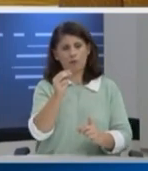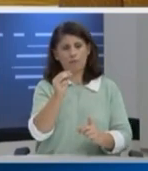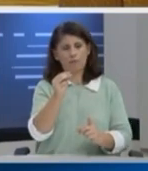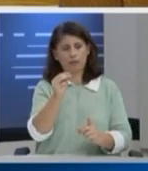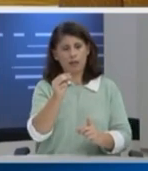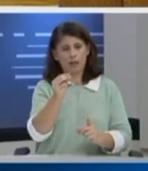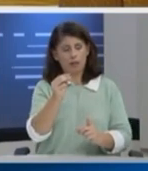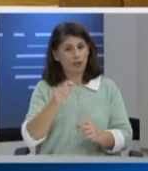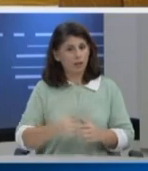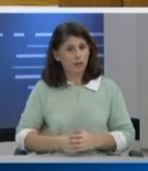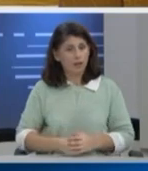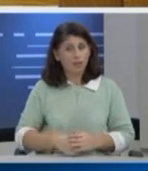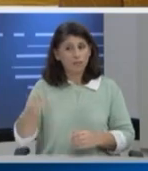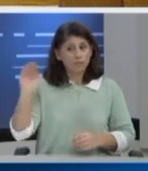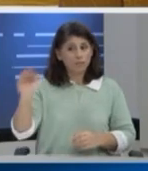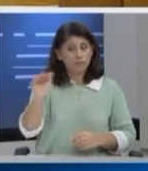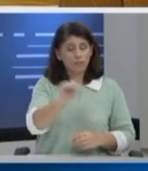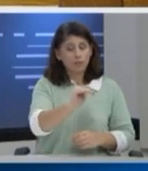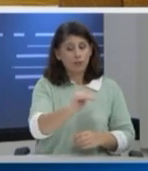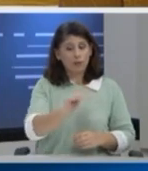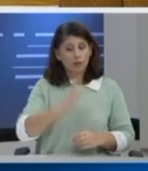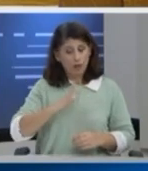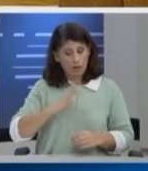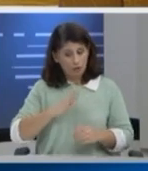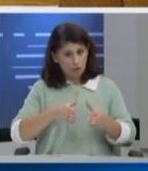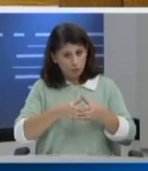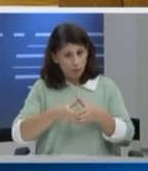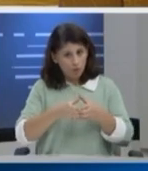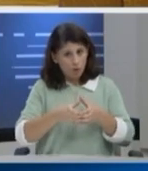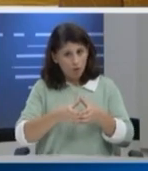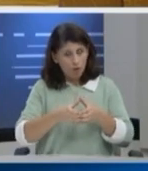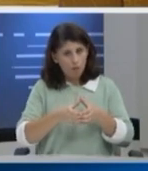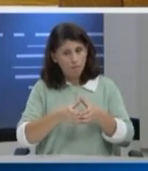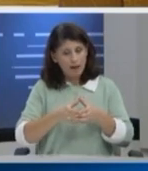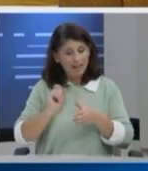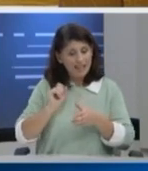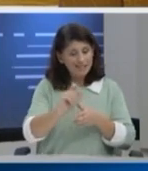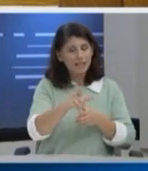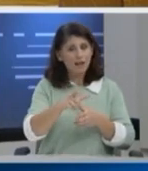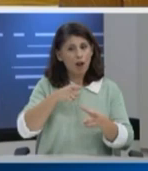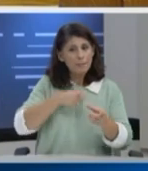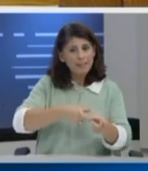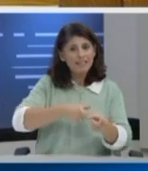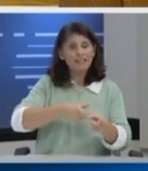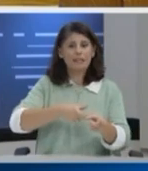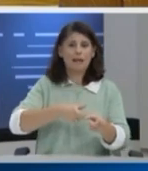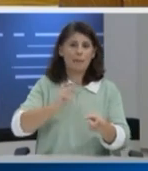και καλούσε τους οπαδούς του κόμματός σας να τους στέλνουν απειλητικά και εκβιαστικά μηνύματα.